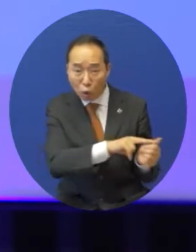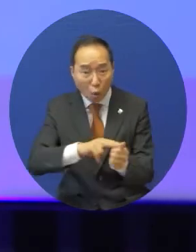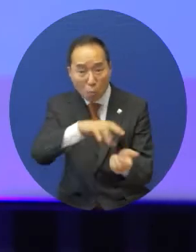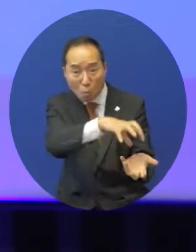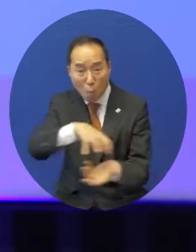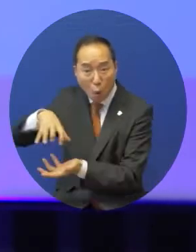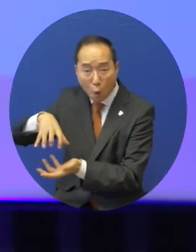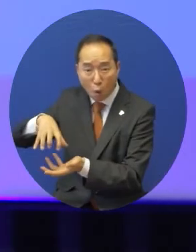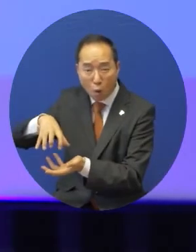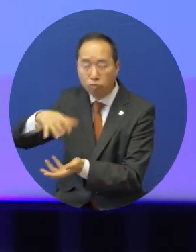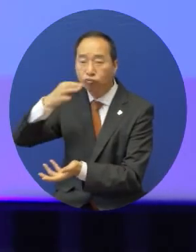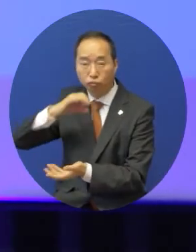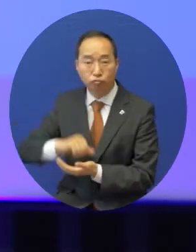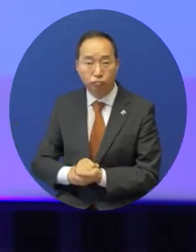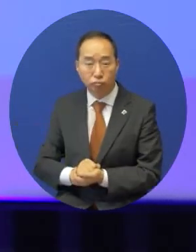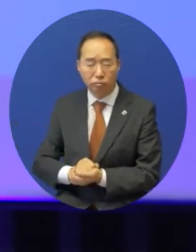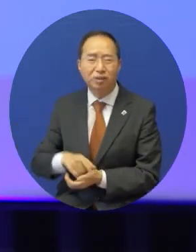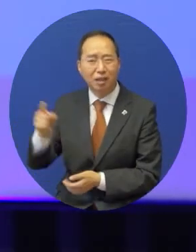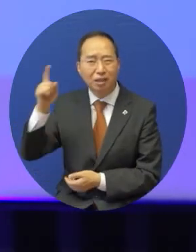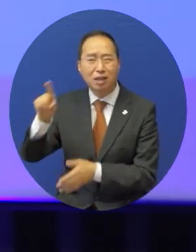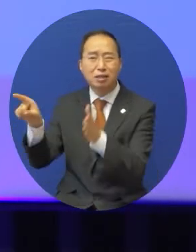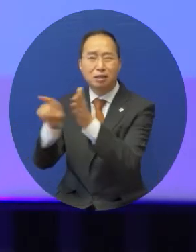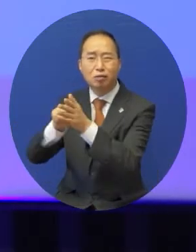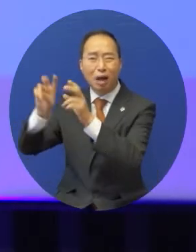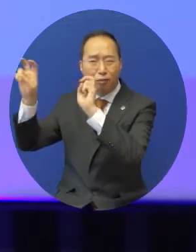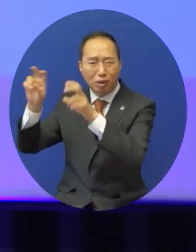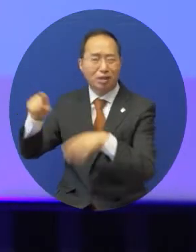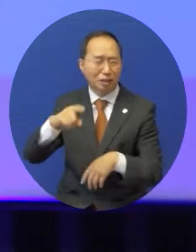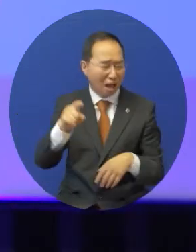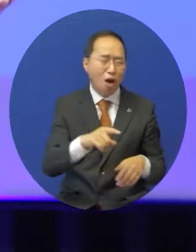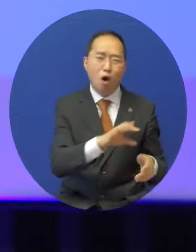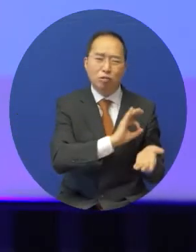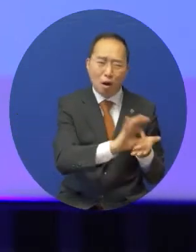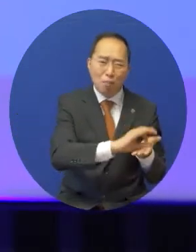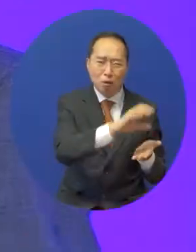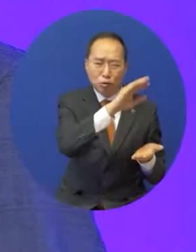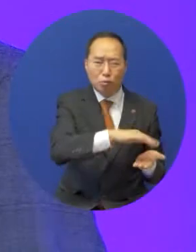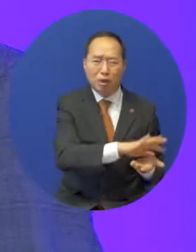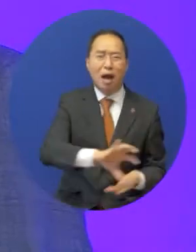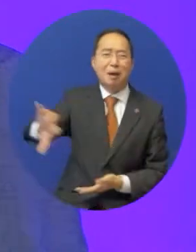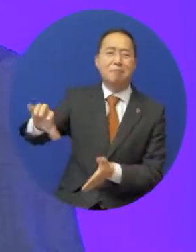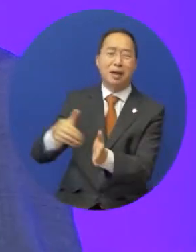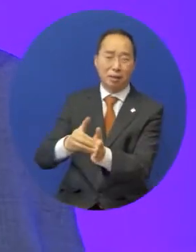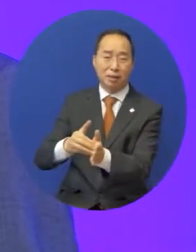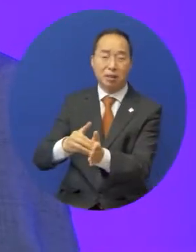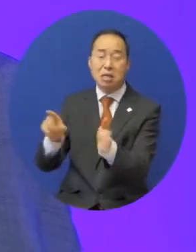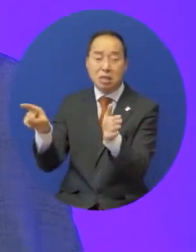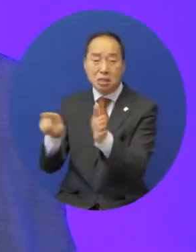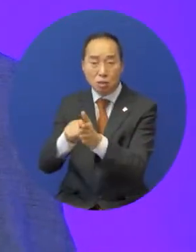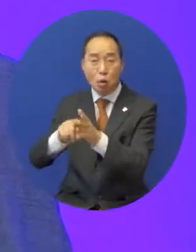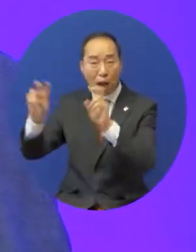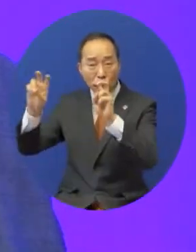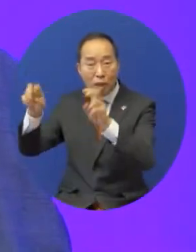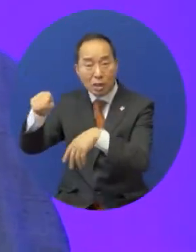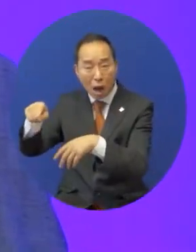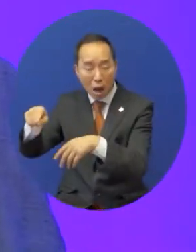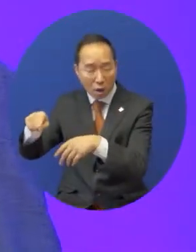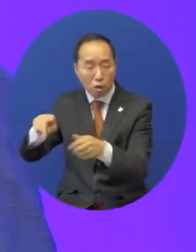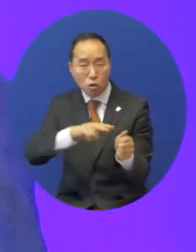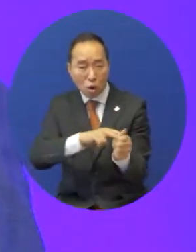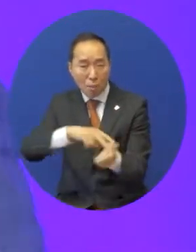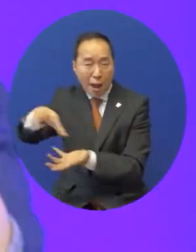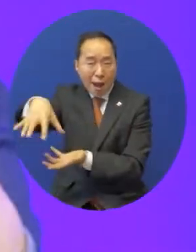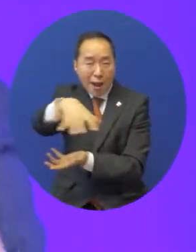데이터가 예전에는 그냥 그 신용카드 회사한테 다 줬는데 신용카드 회사는 그거를